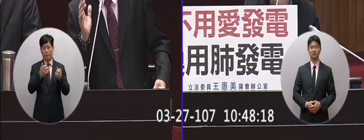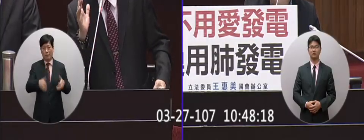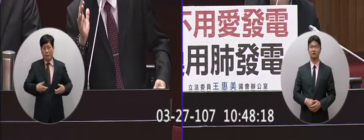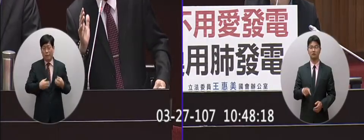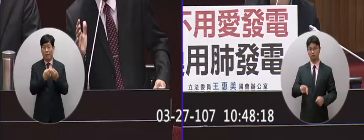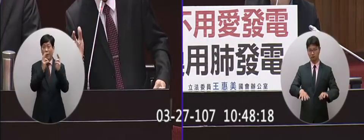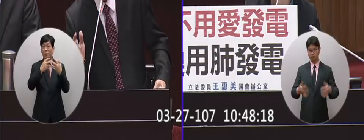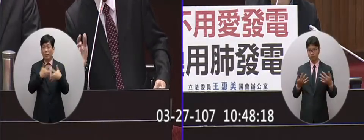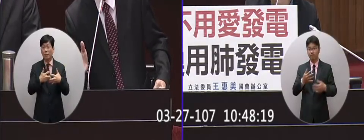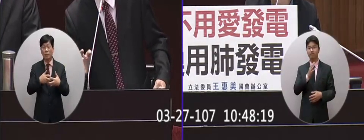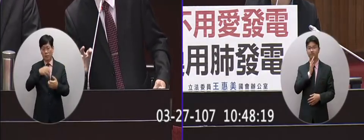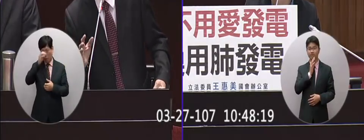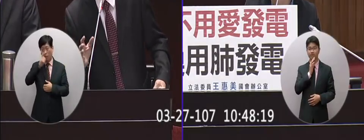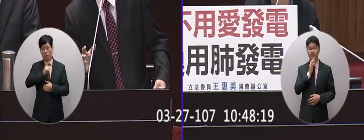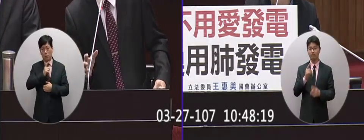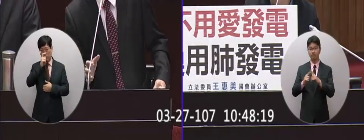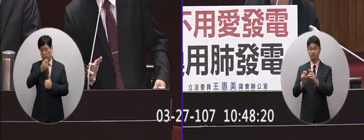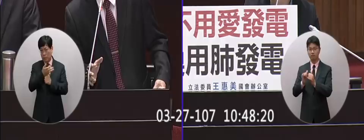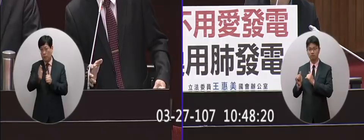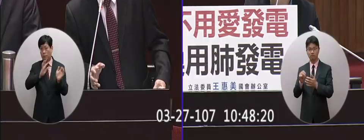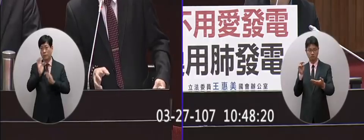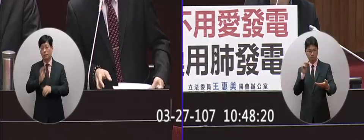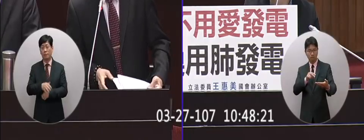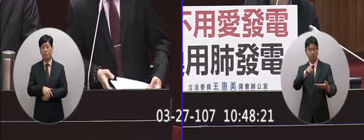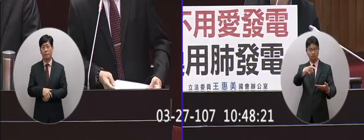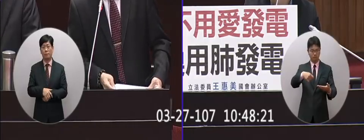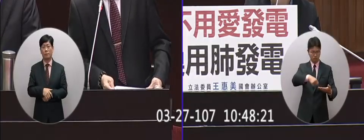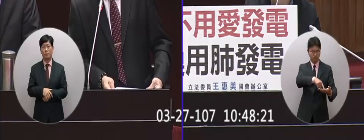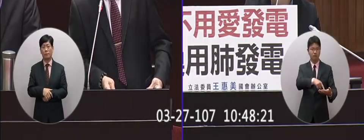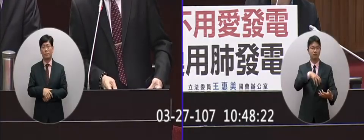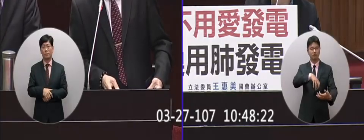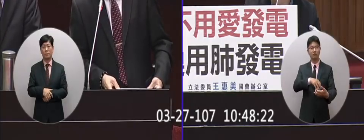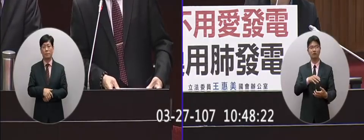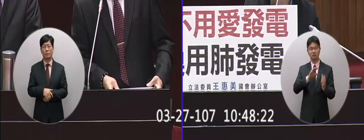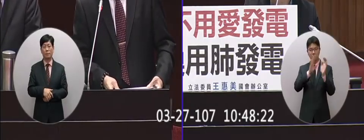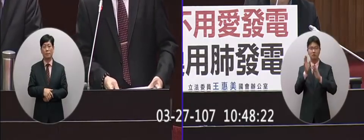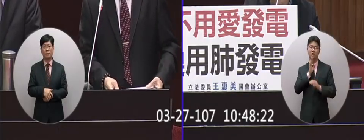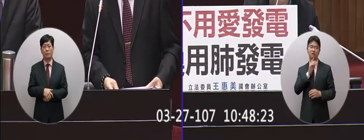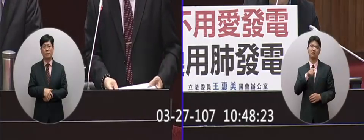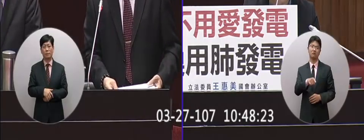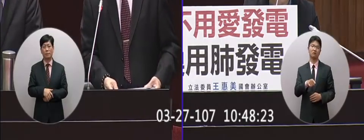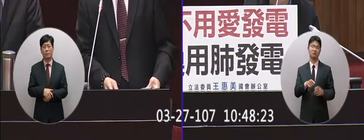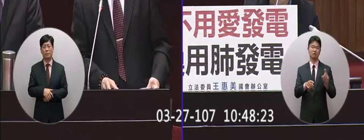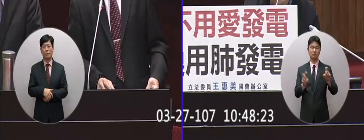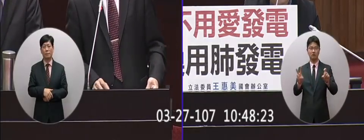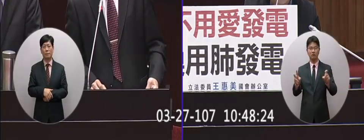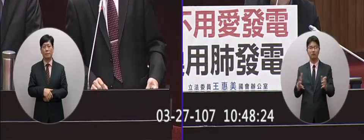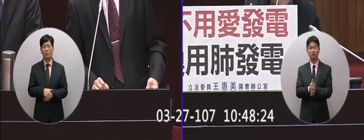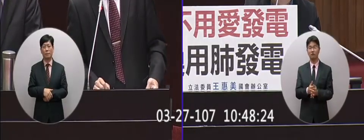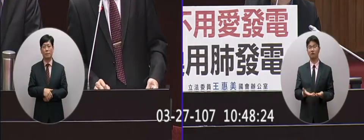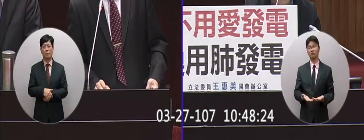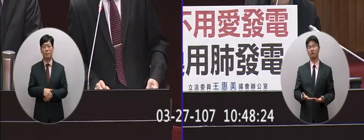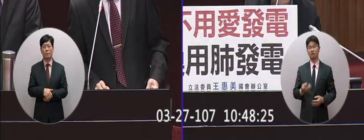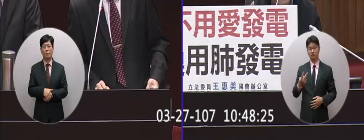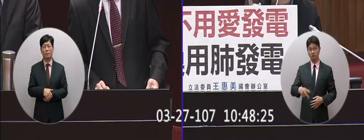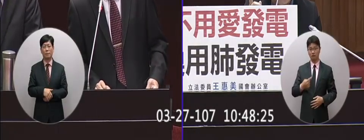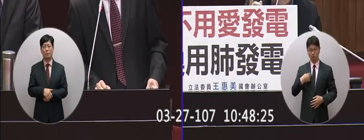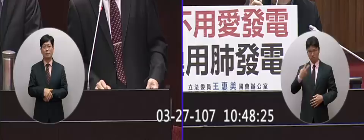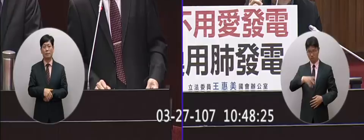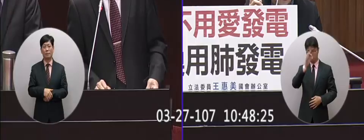看。 问题是现在的民众看到你们的书面的资料就是这样啊，然后你知道现在真的我们再来看